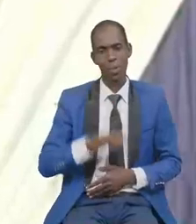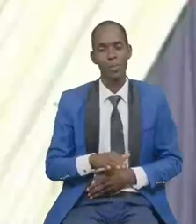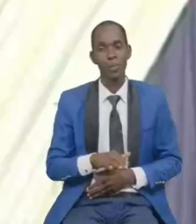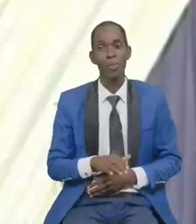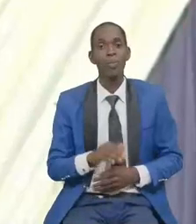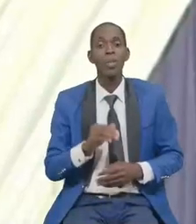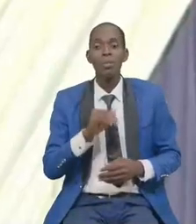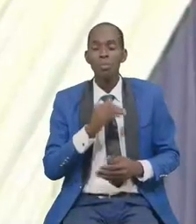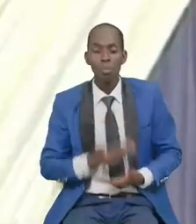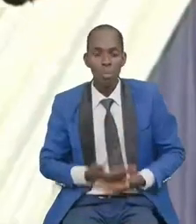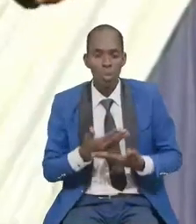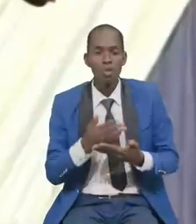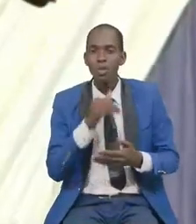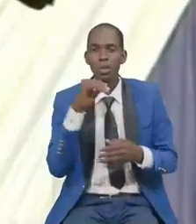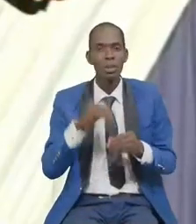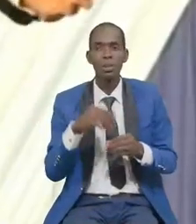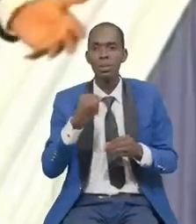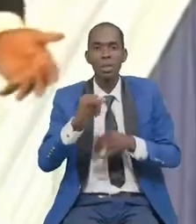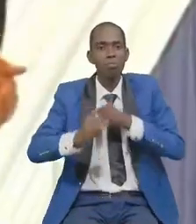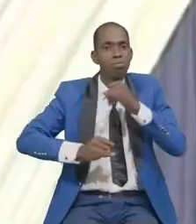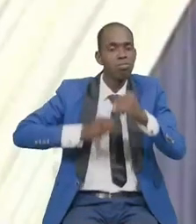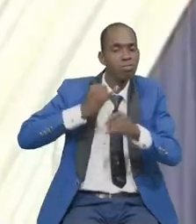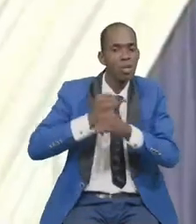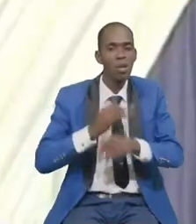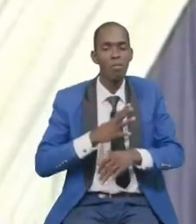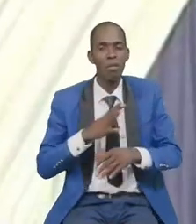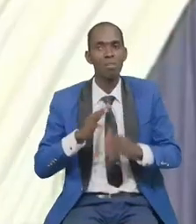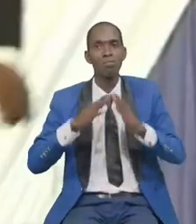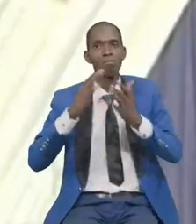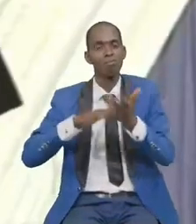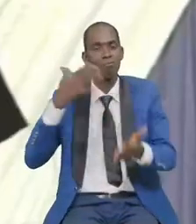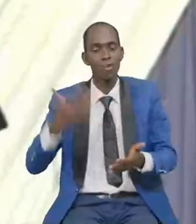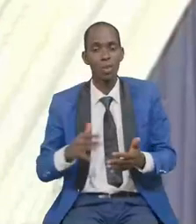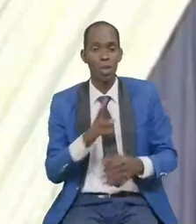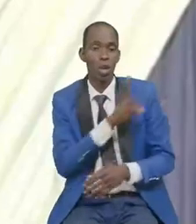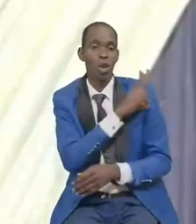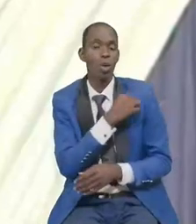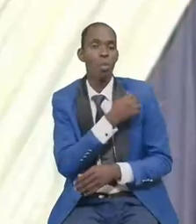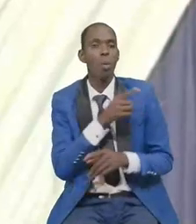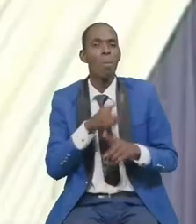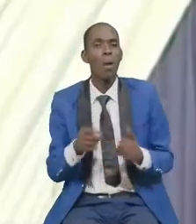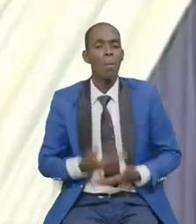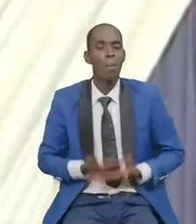pas dans un hôpital de renom, il est né dans une auberge.